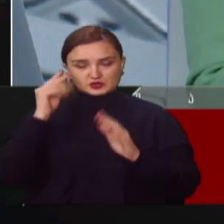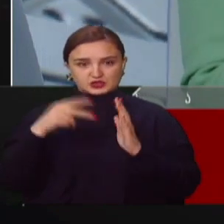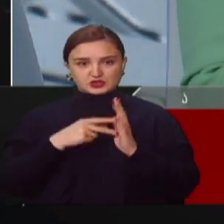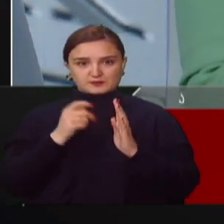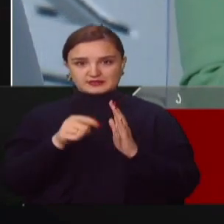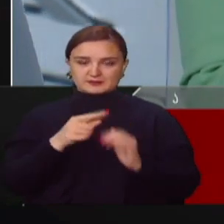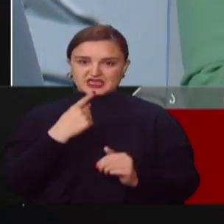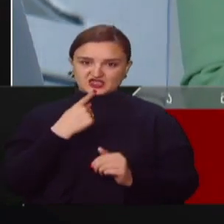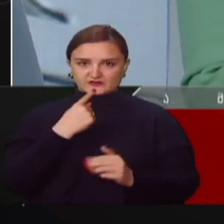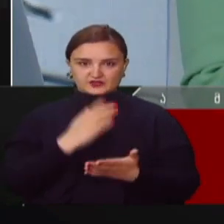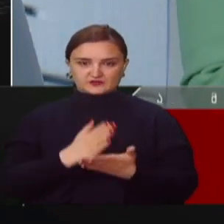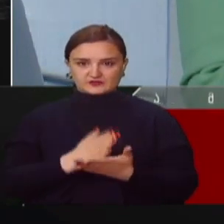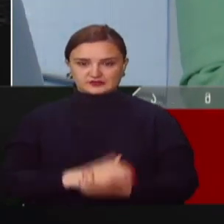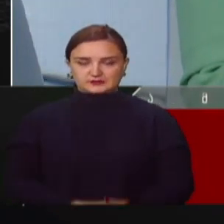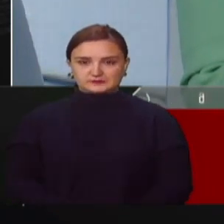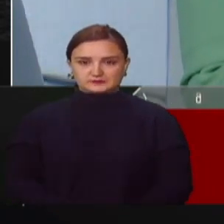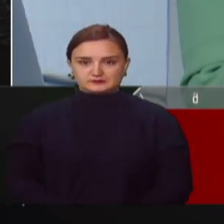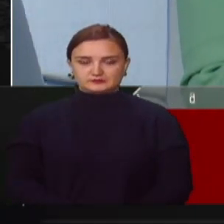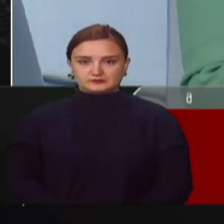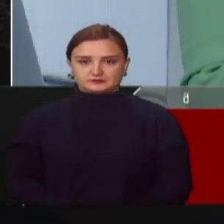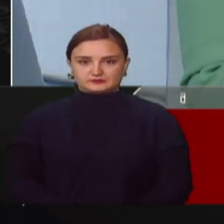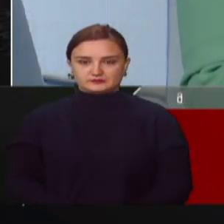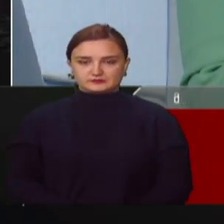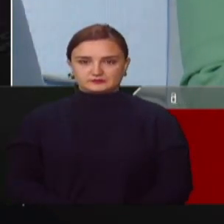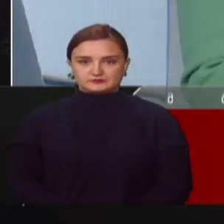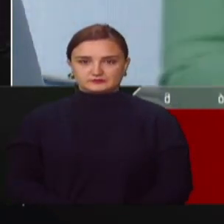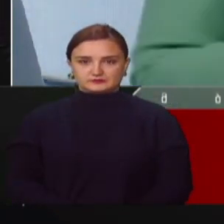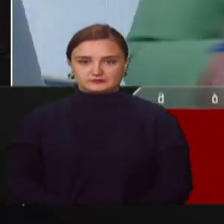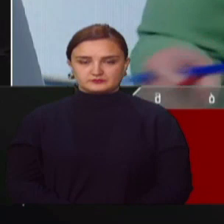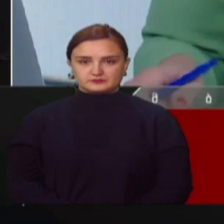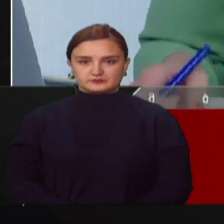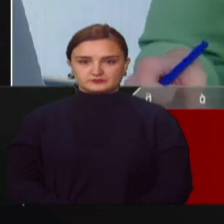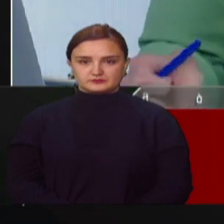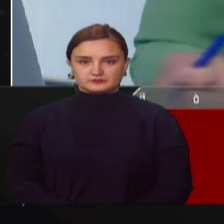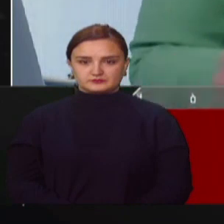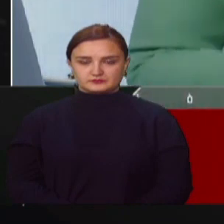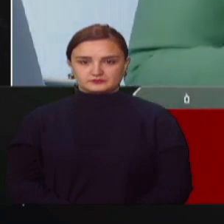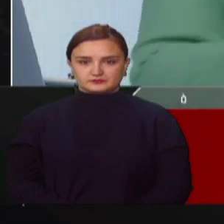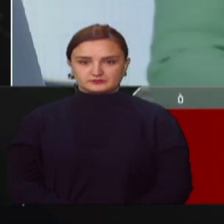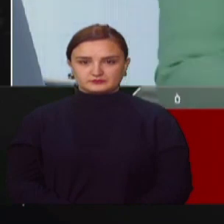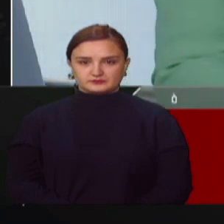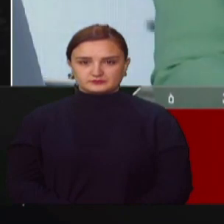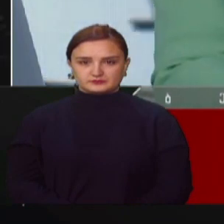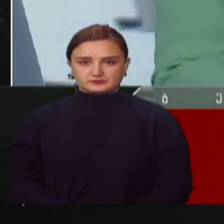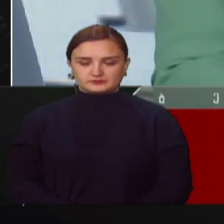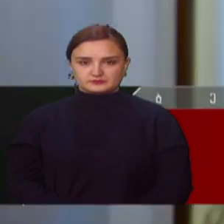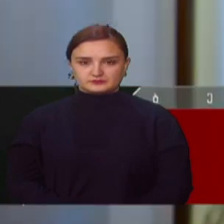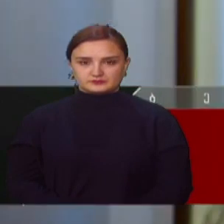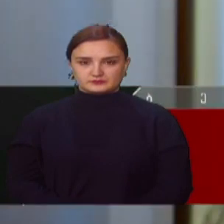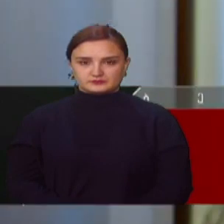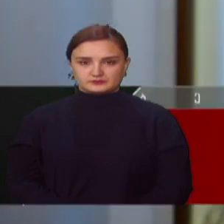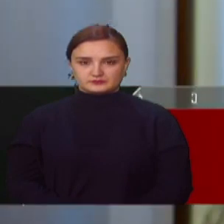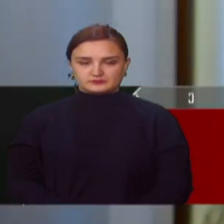აყენებს? იცით რა, კონკრეტულად ახლა მე ვერ